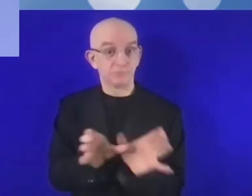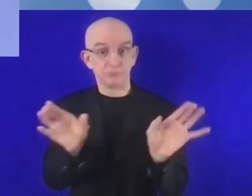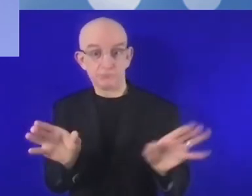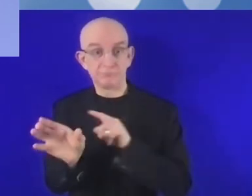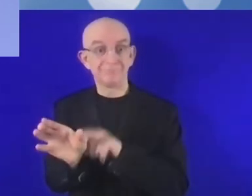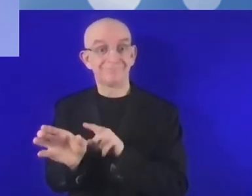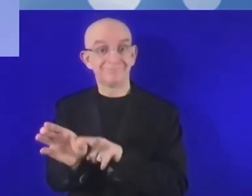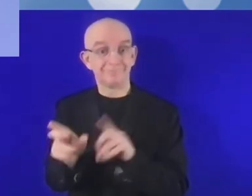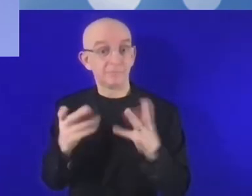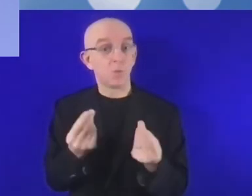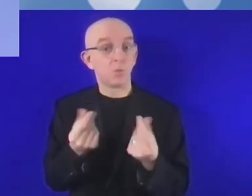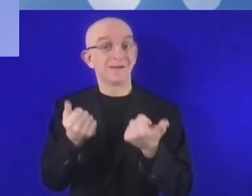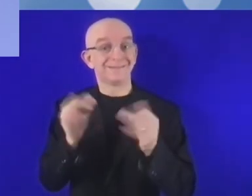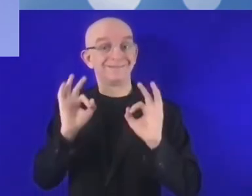وللأسف